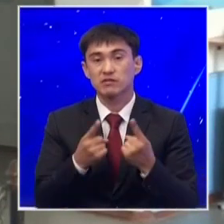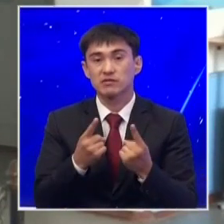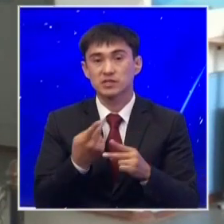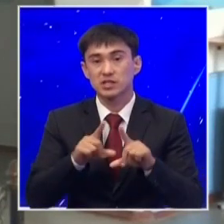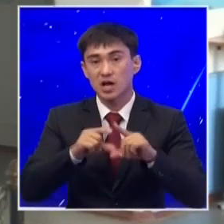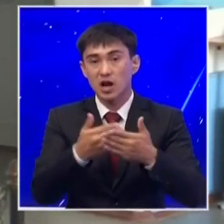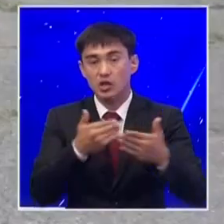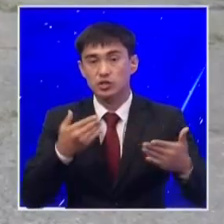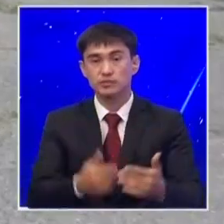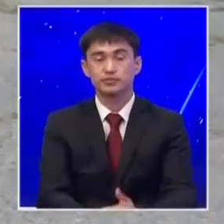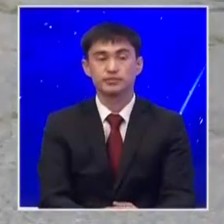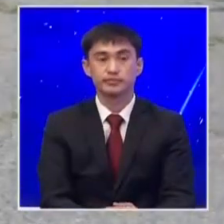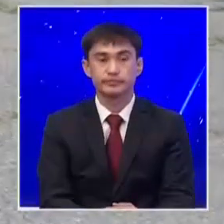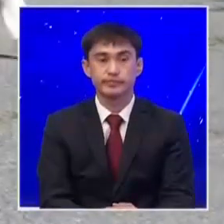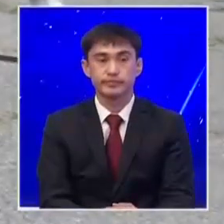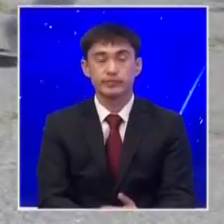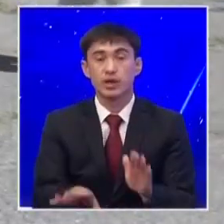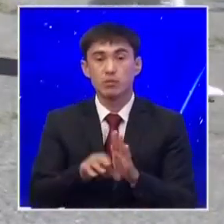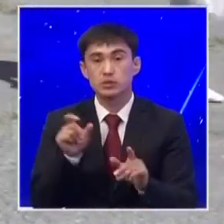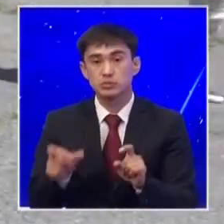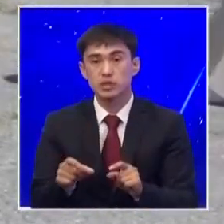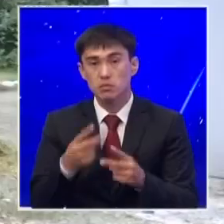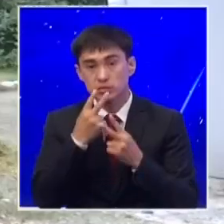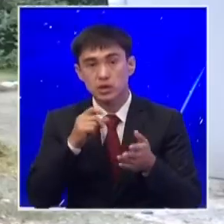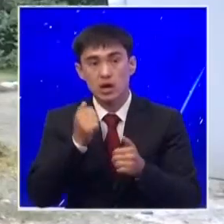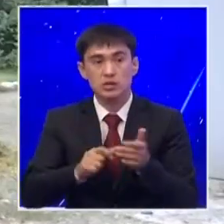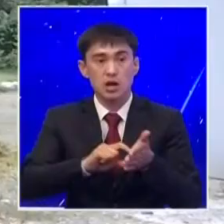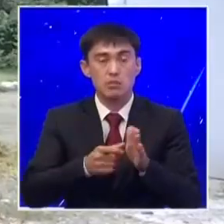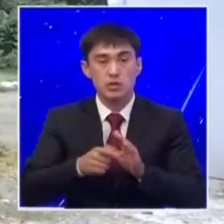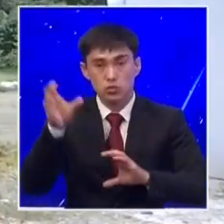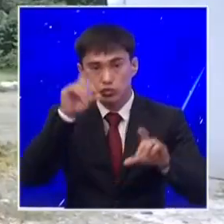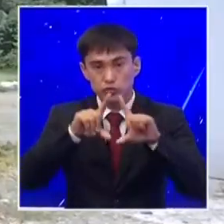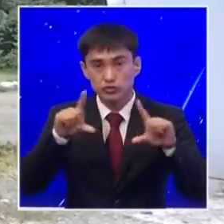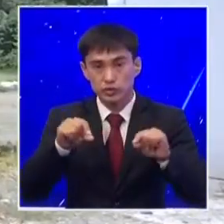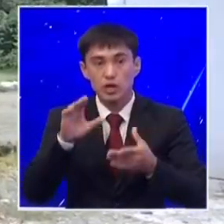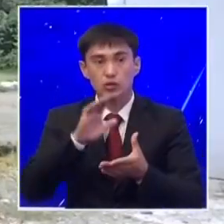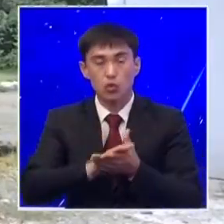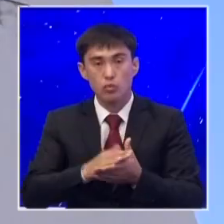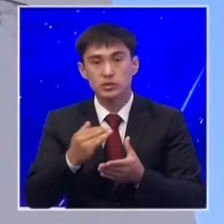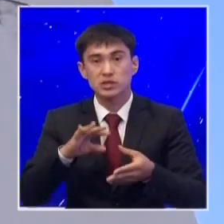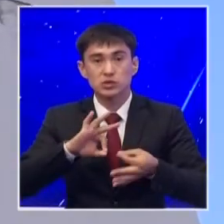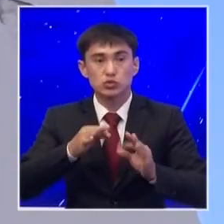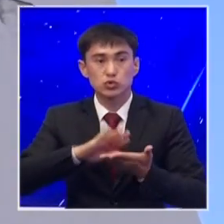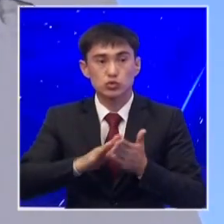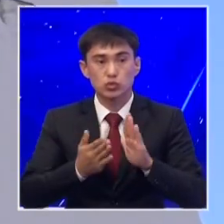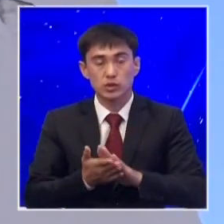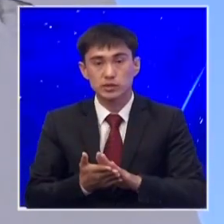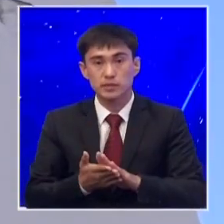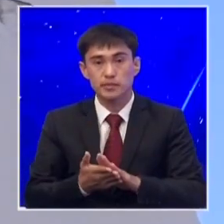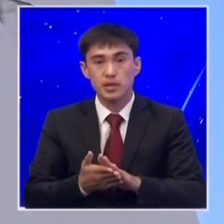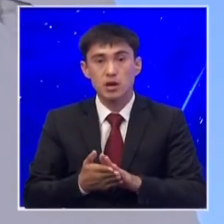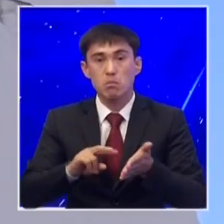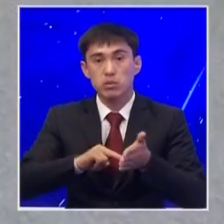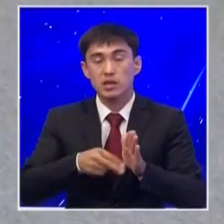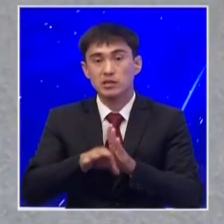здания раньше. Мажилисмен осмотрела каждый кабинет образовательного учреждения и ознакомилась со сложившейся ситуацией. В планах